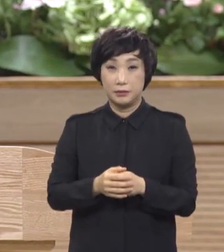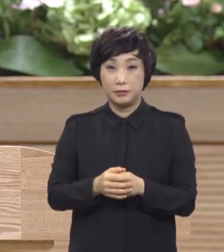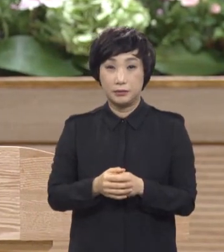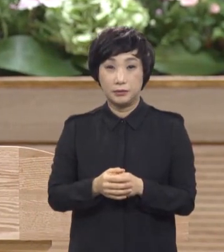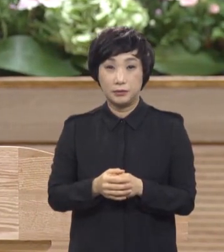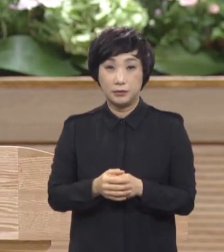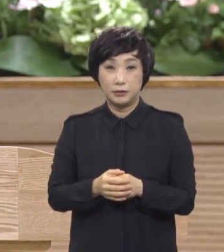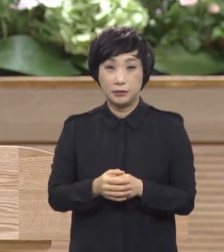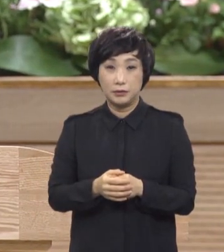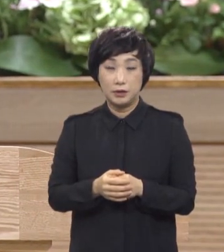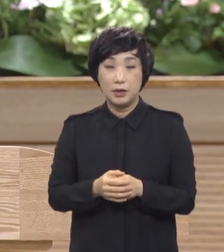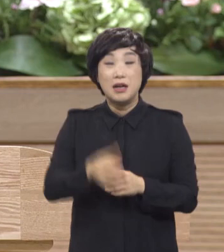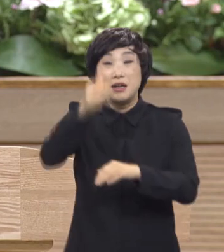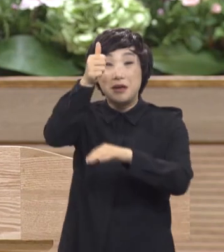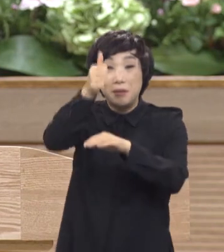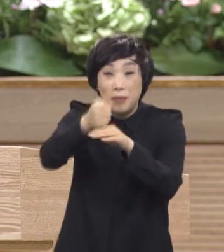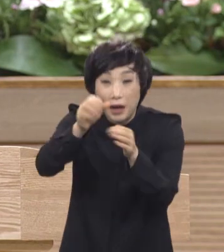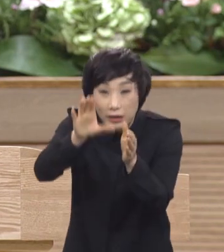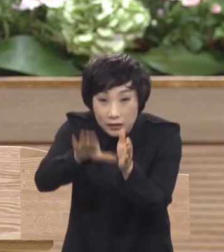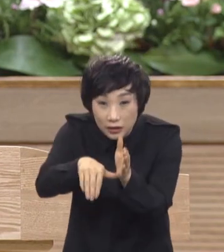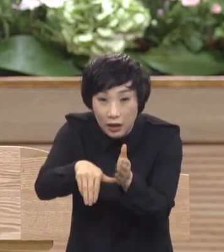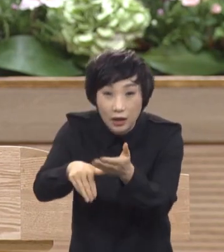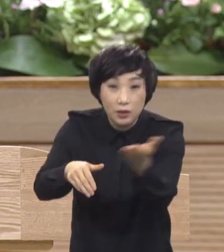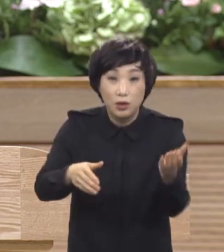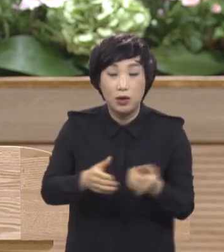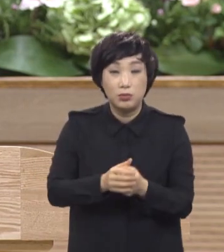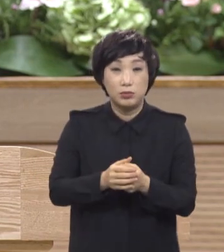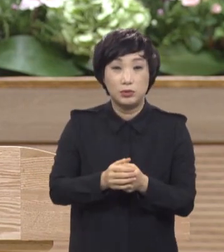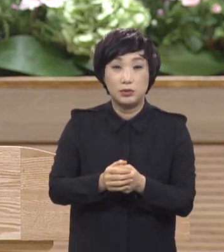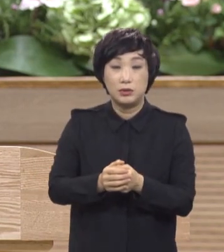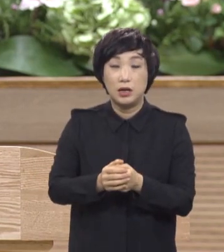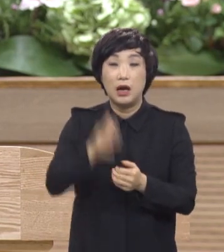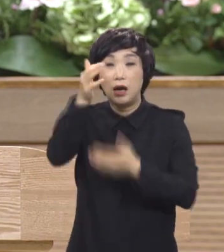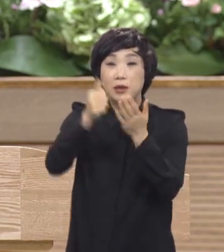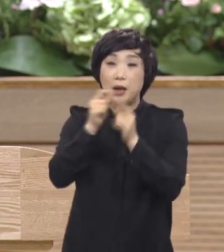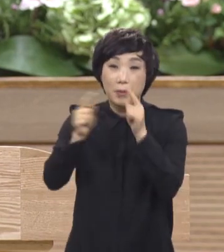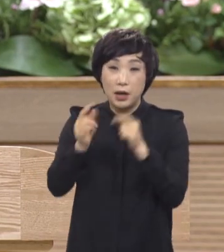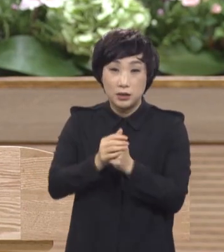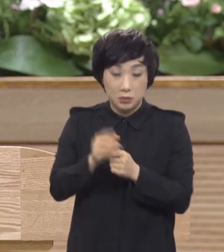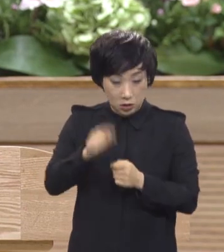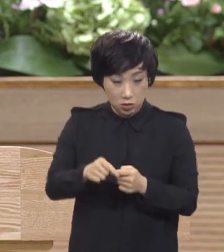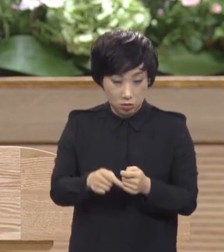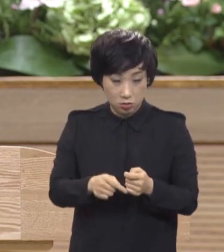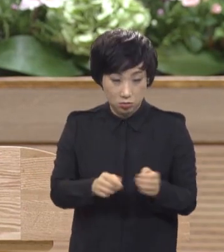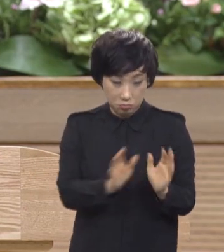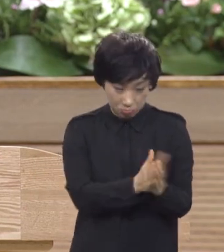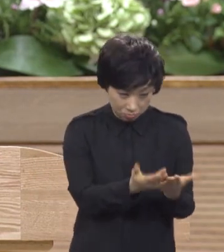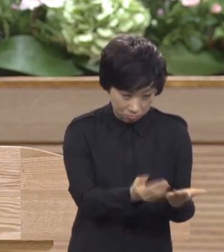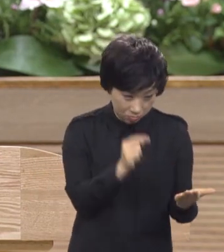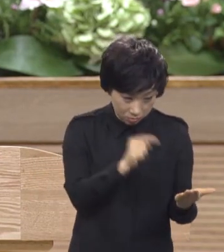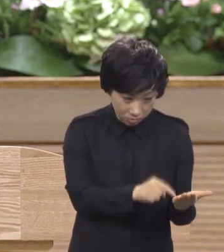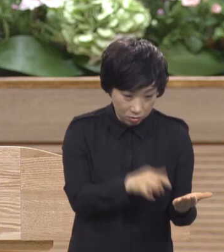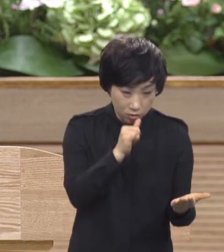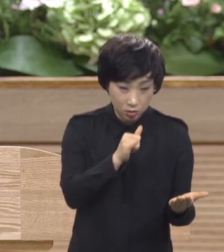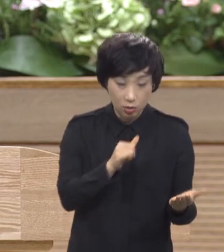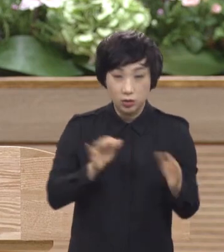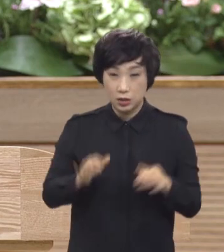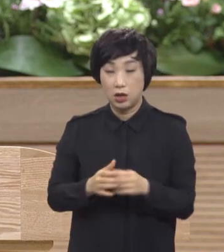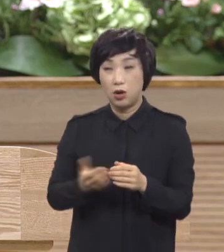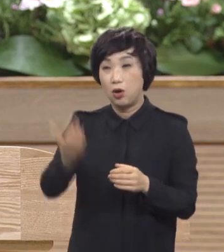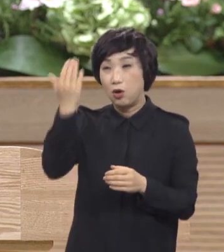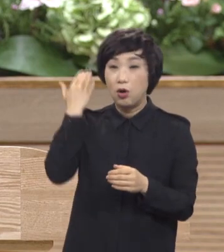마지막 때 가서 이 말씀의 잣대를 딱 놓고 어제나